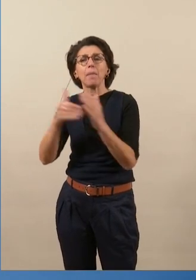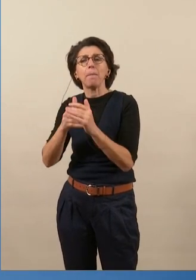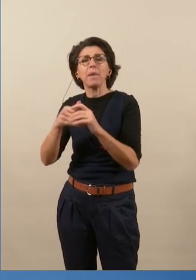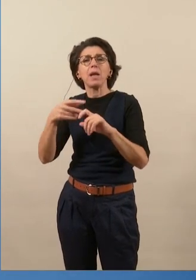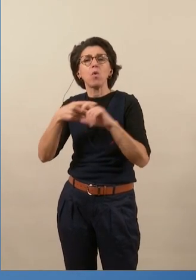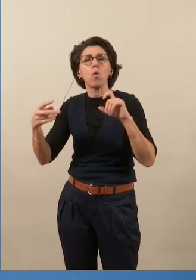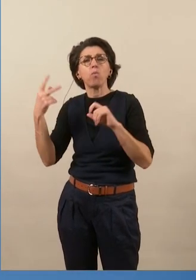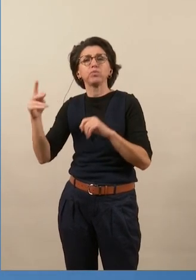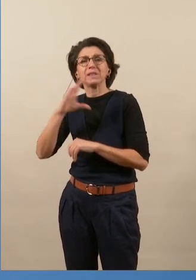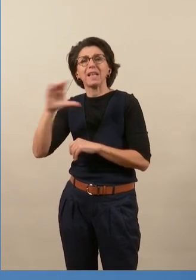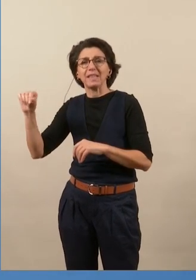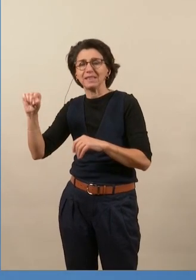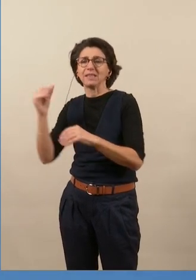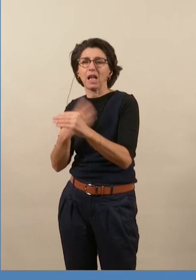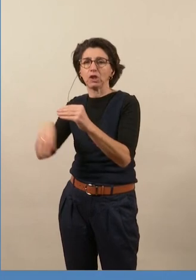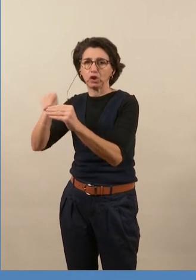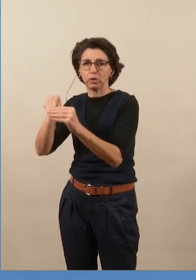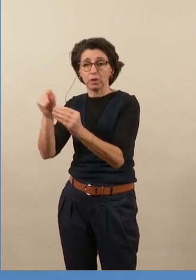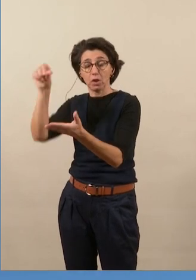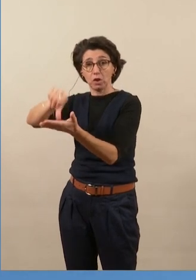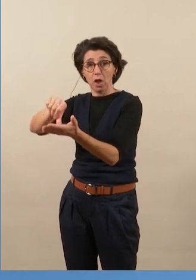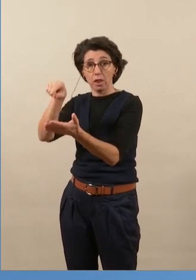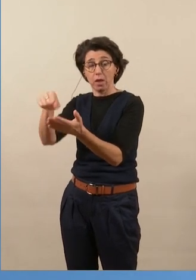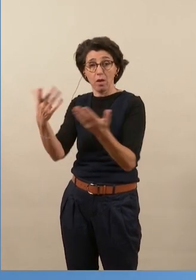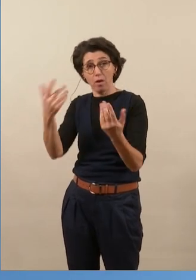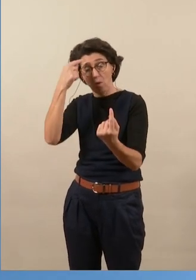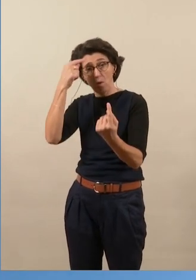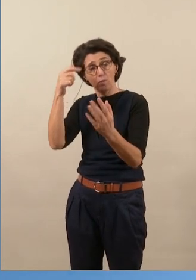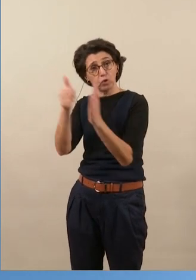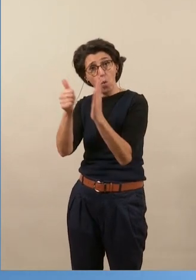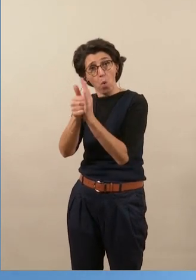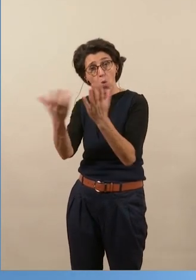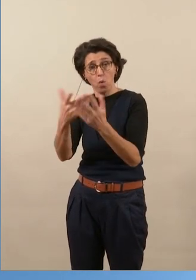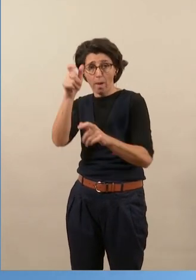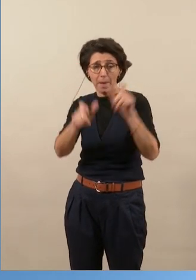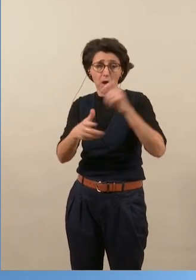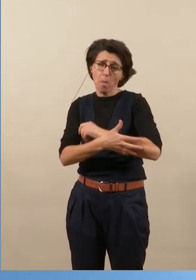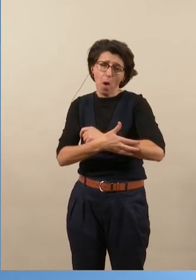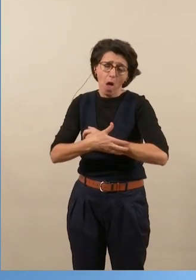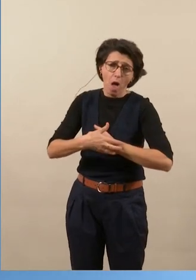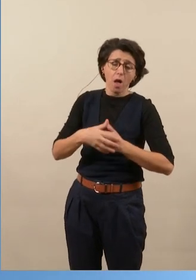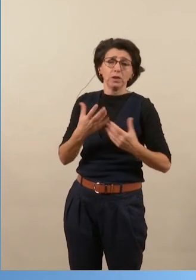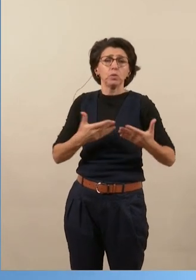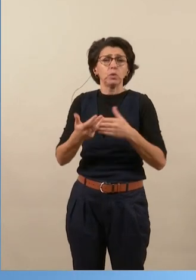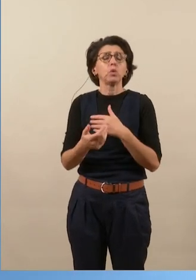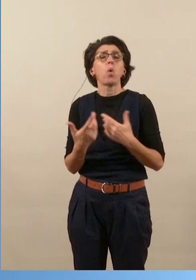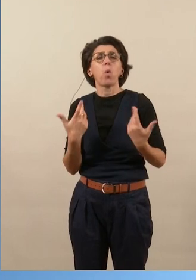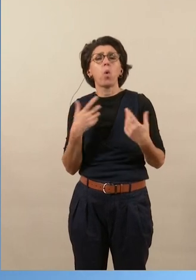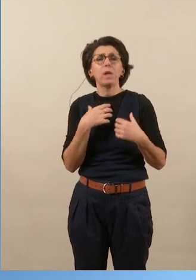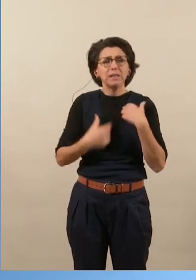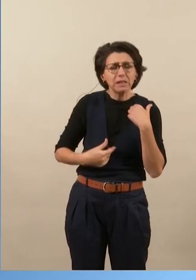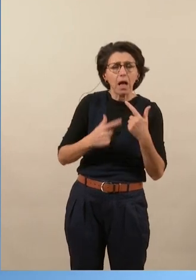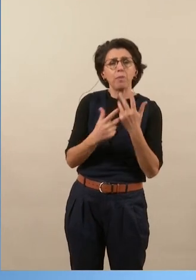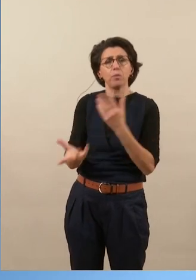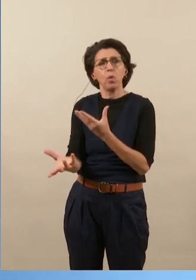remplit un rôle majeur dans la prise en charge des publics en situation de grande précarité et de handicap soutien à la maison